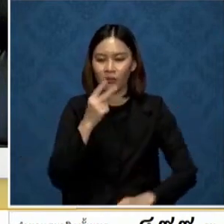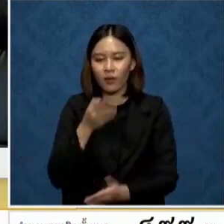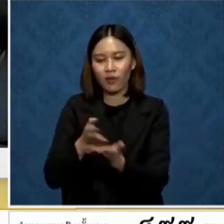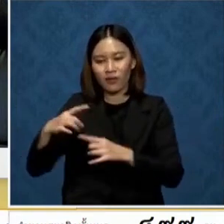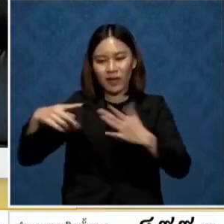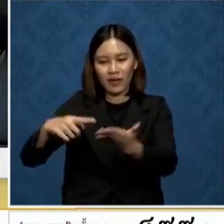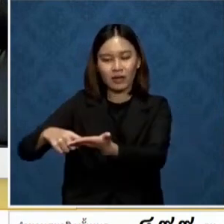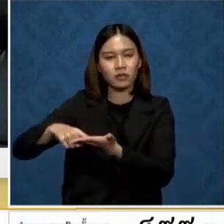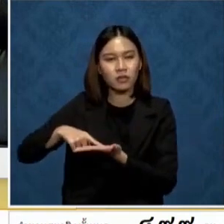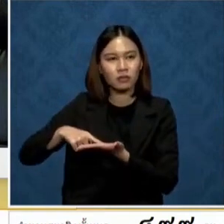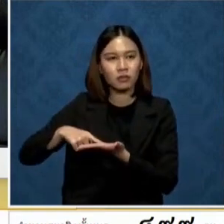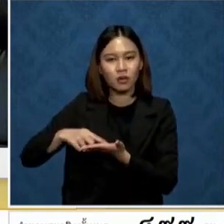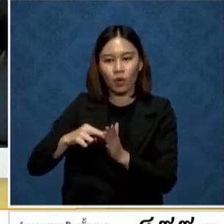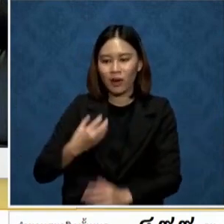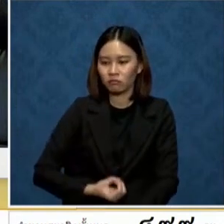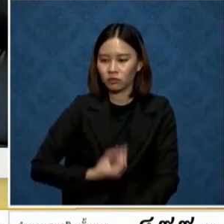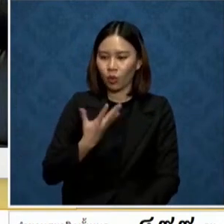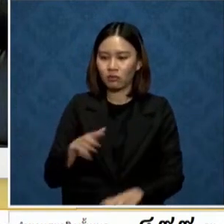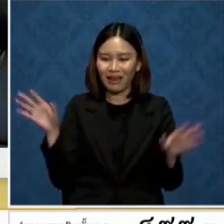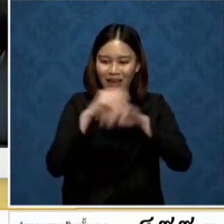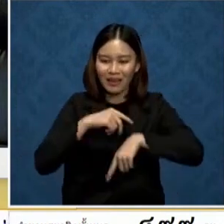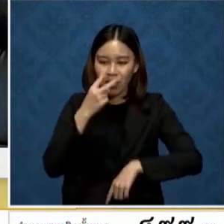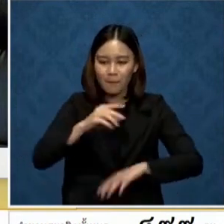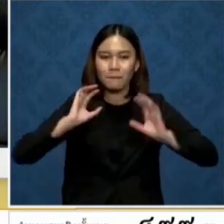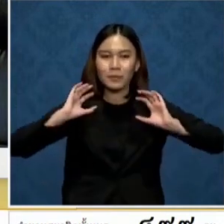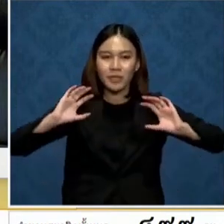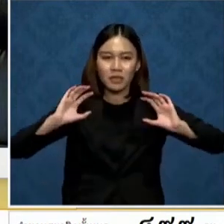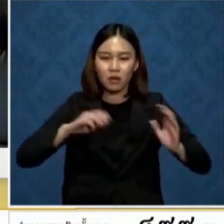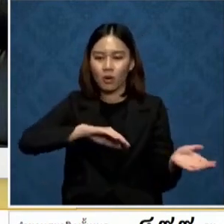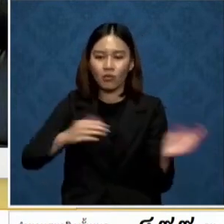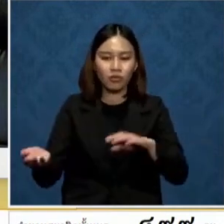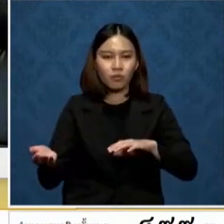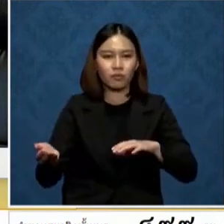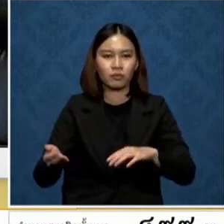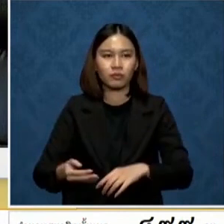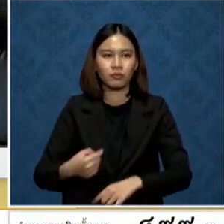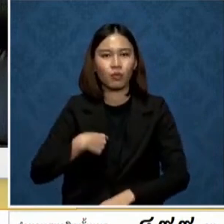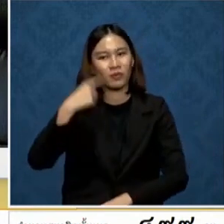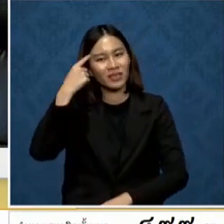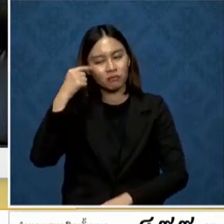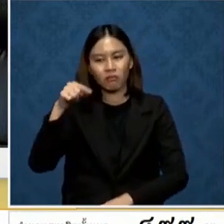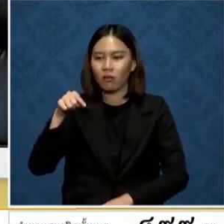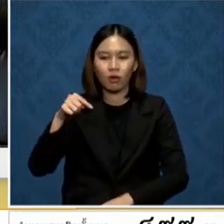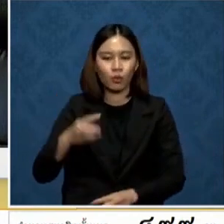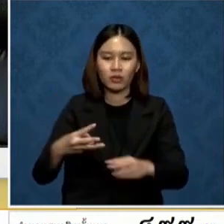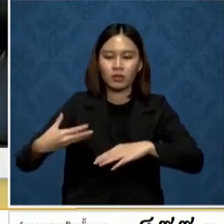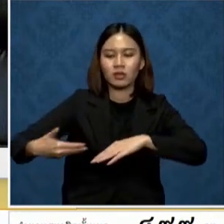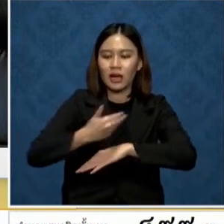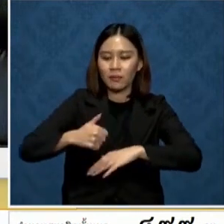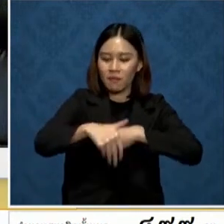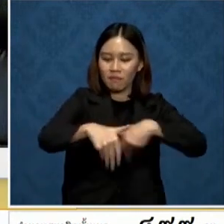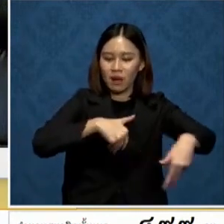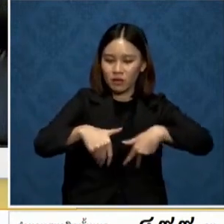ค้านยื่นอะไรมาก็ตกใจกลัวเหมือนเห็นผีคว่ำมันให้หมดผมก็คิดว่านั่นไม่ใช่การเมืองที่ประชา